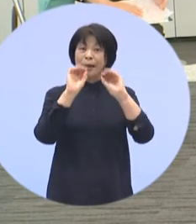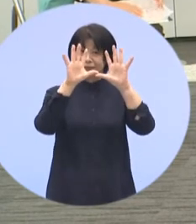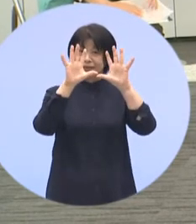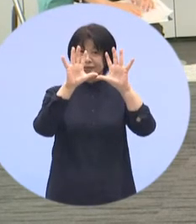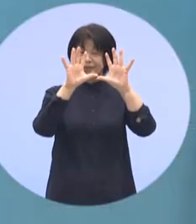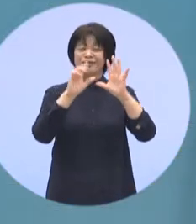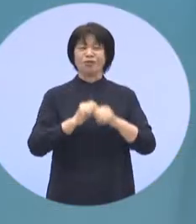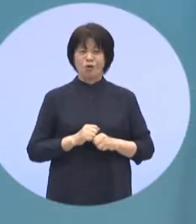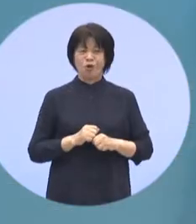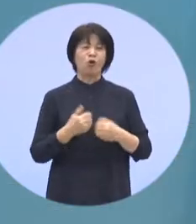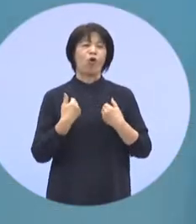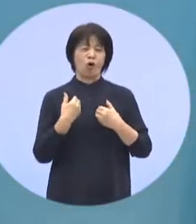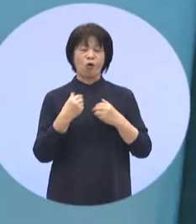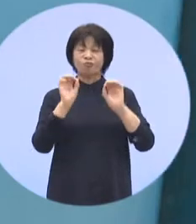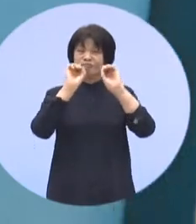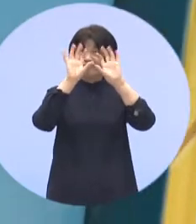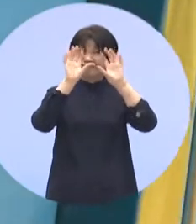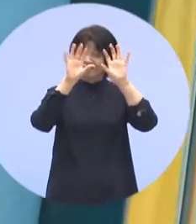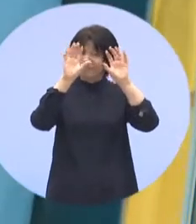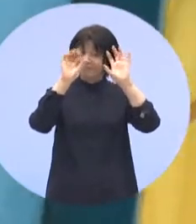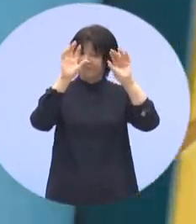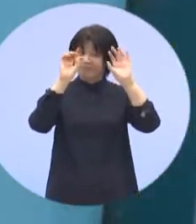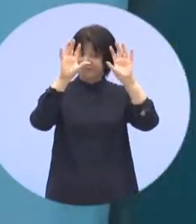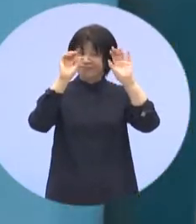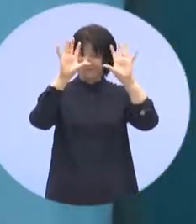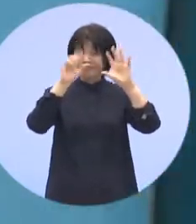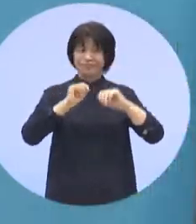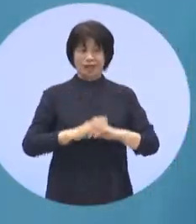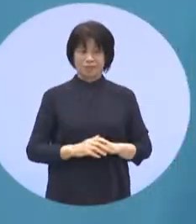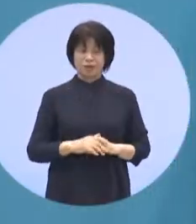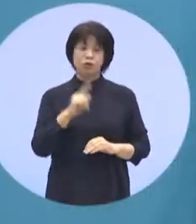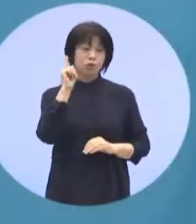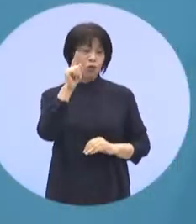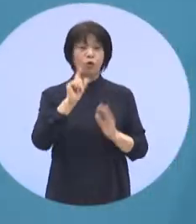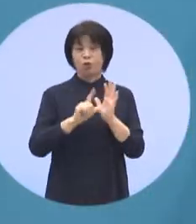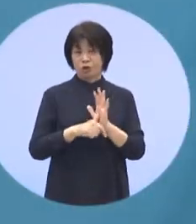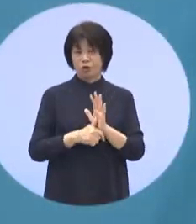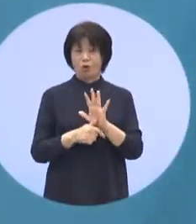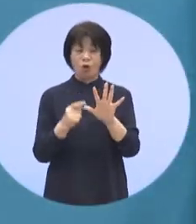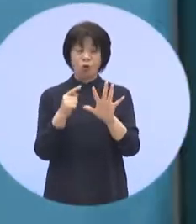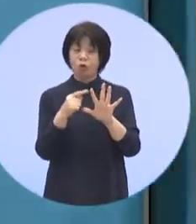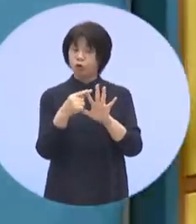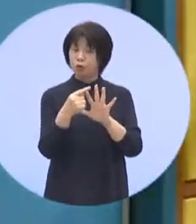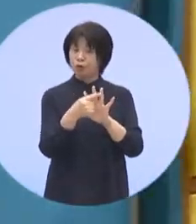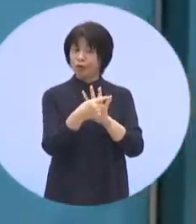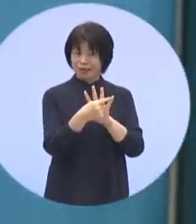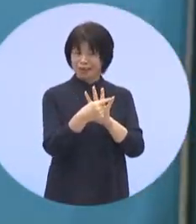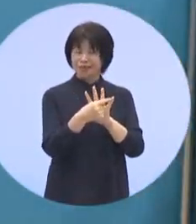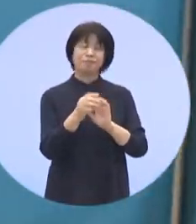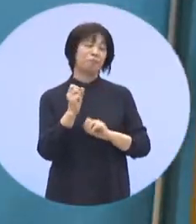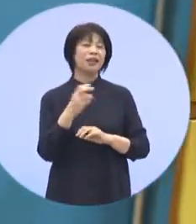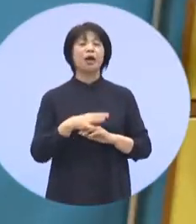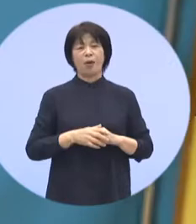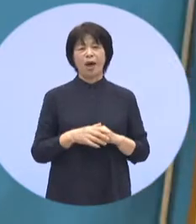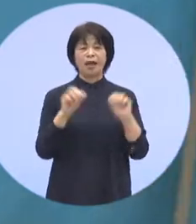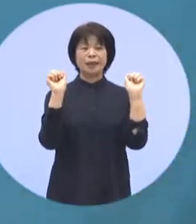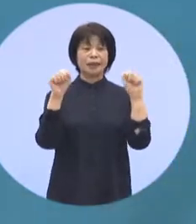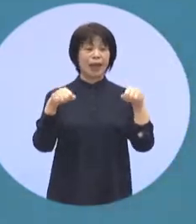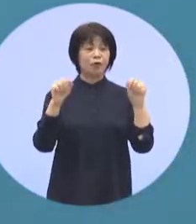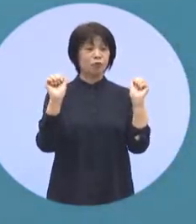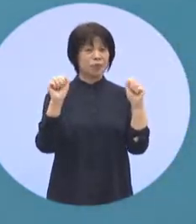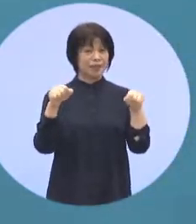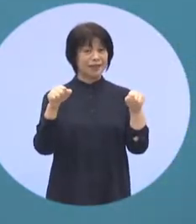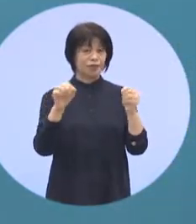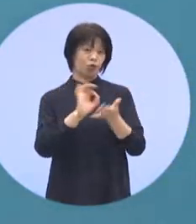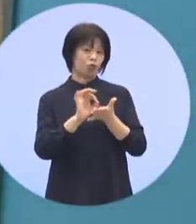んですけど、それも、オーバーハンドパスする際の、指先の感覚だったり手首の使い方